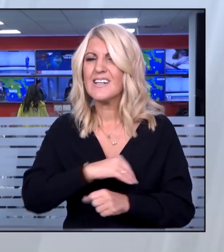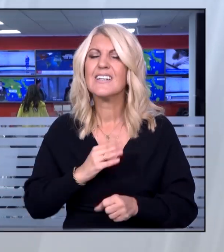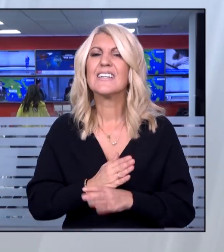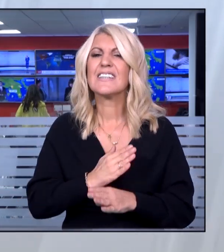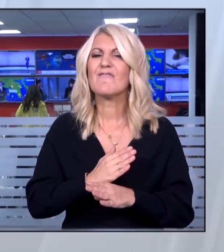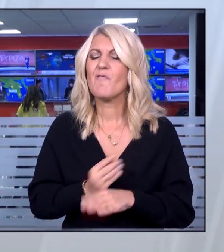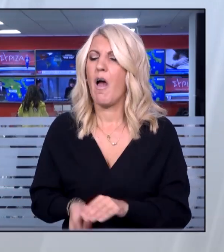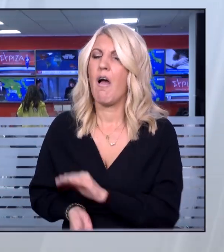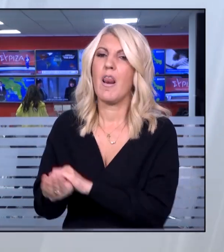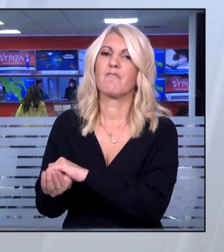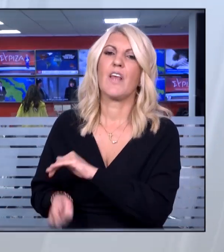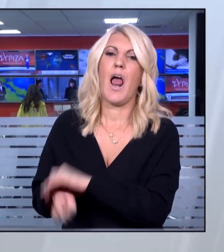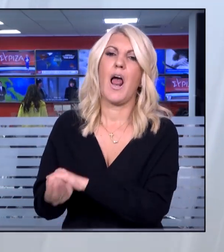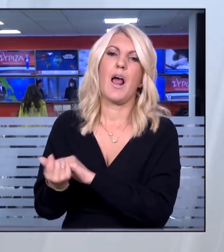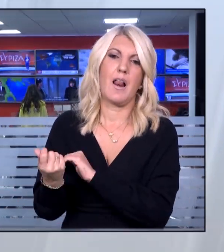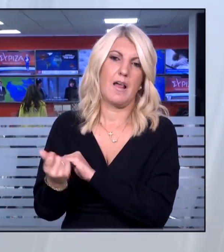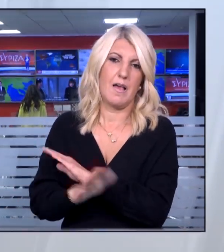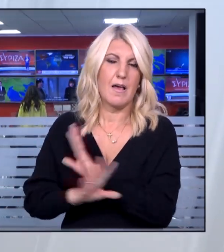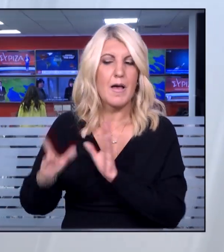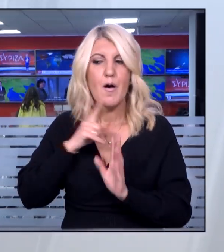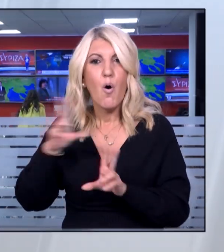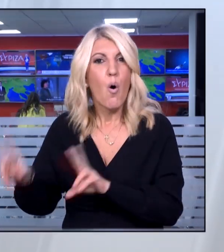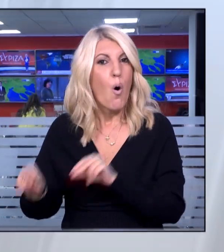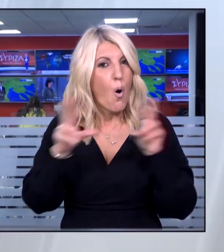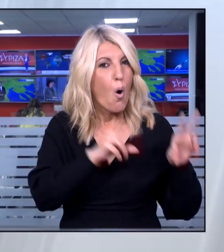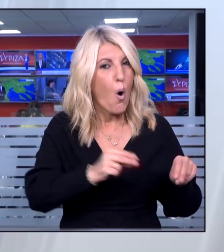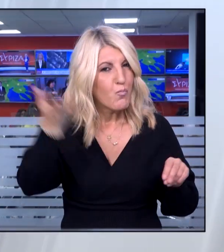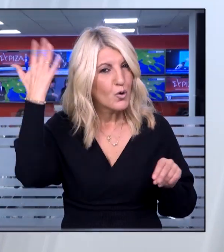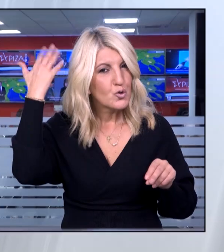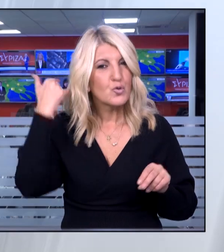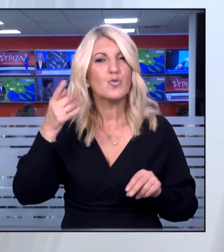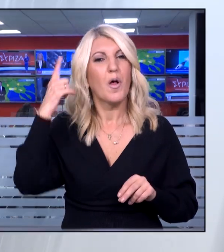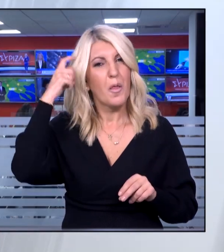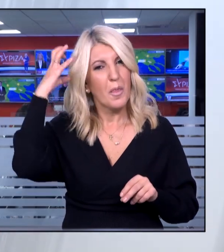που θυμίζουν την περίπτωση του Κολονού με θύμα 12χρονη.